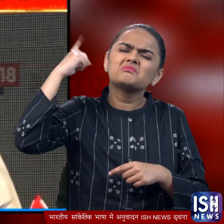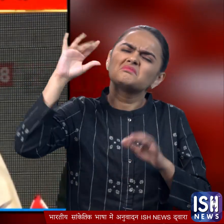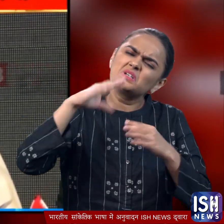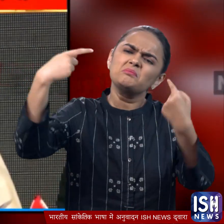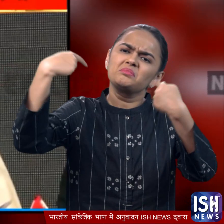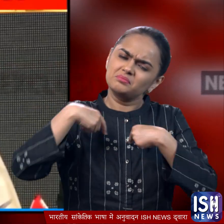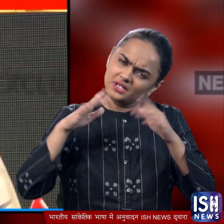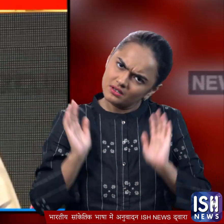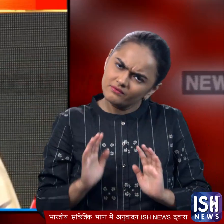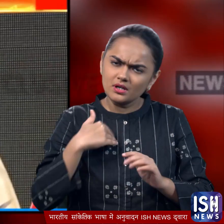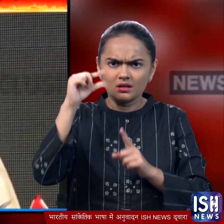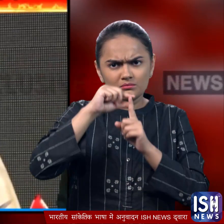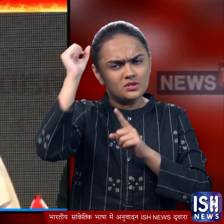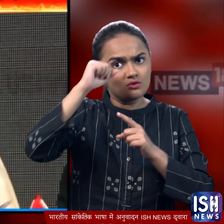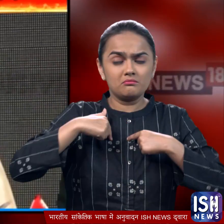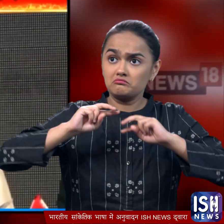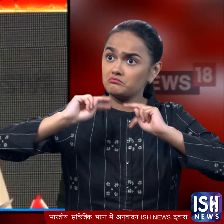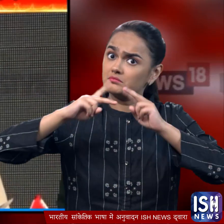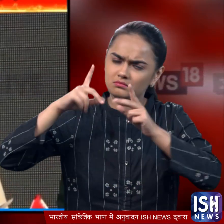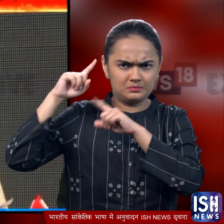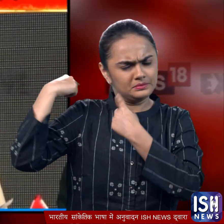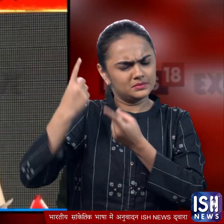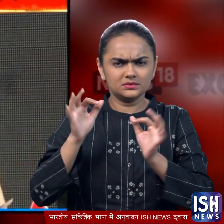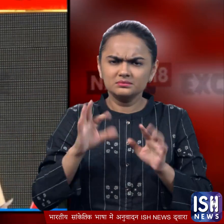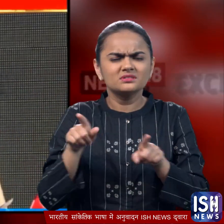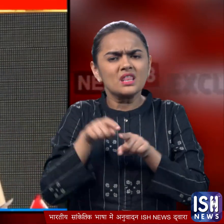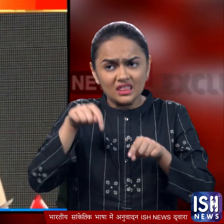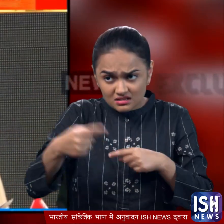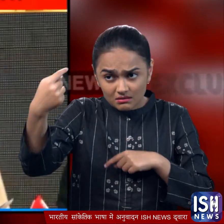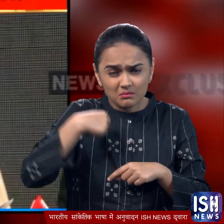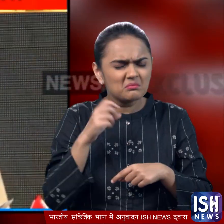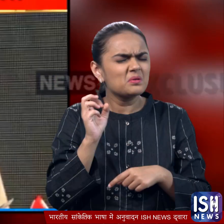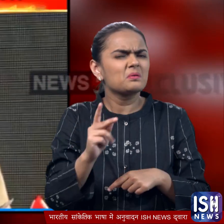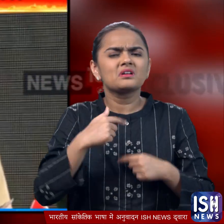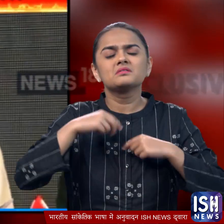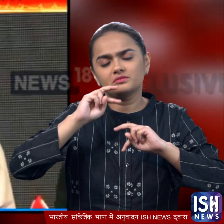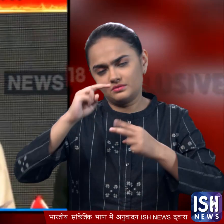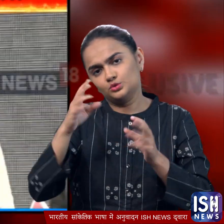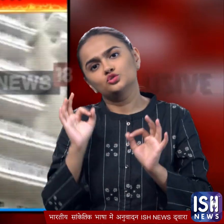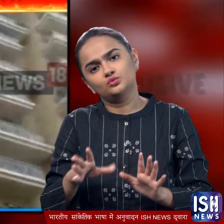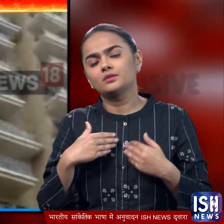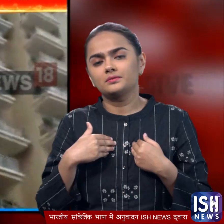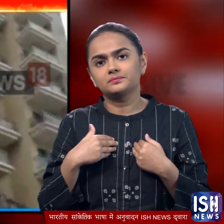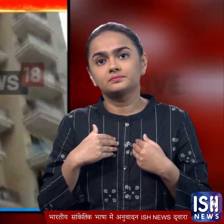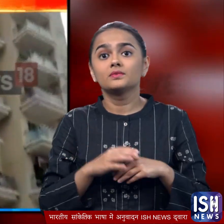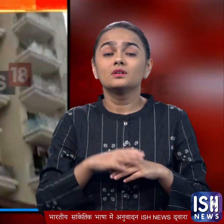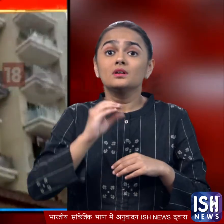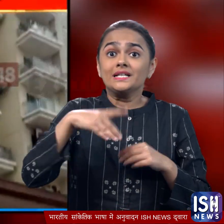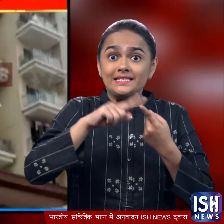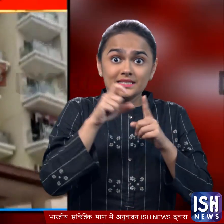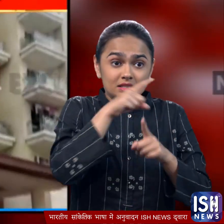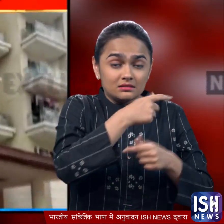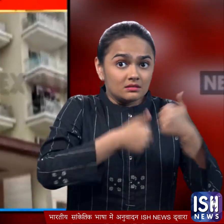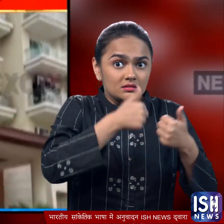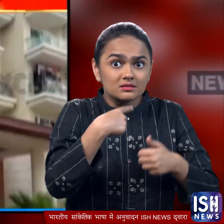है तो पंजाब ने हमेशा जवाब दिता है, इस बार भी पंजाब उसी तरह जवाब देगा। वहीं ईडी के सूत्रों